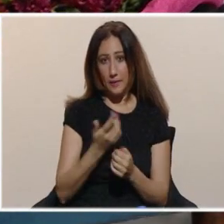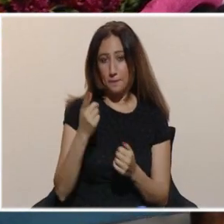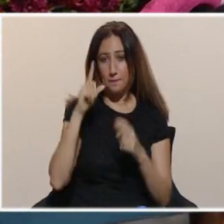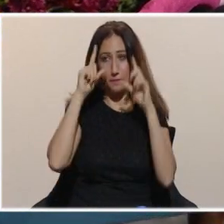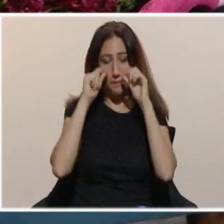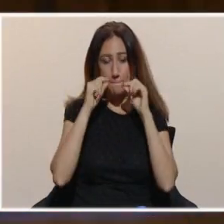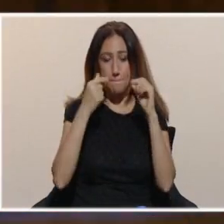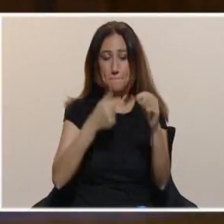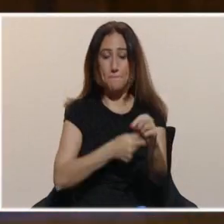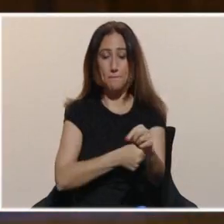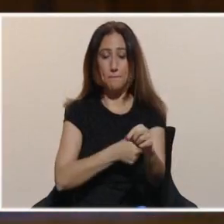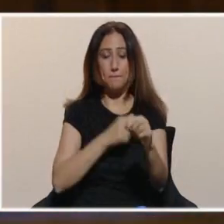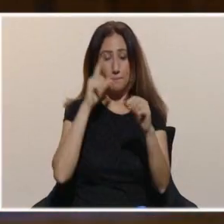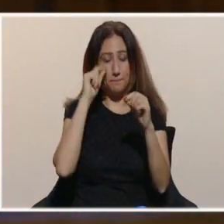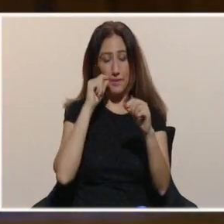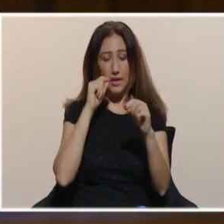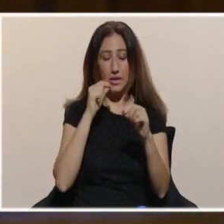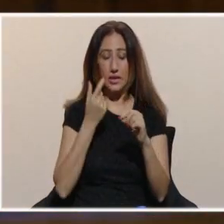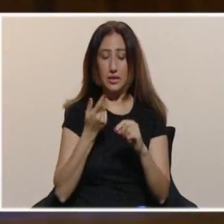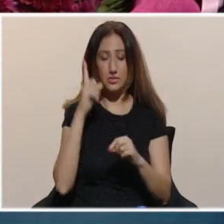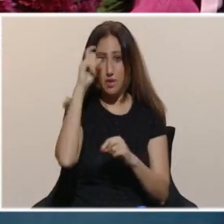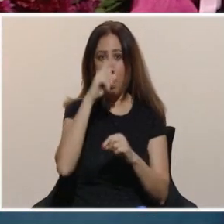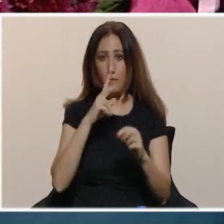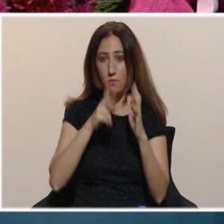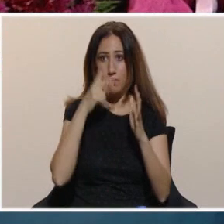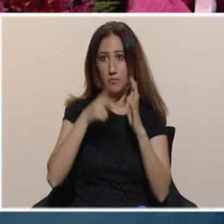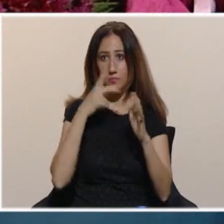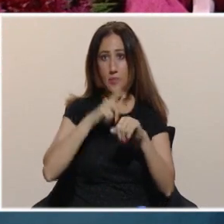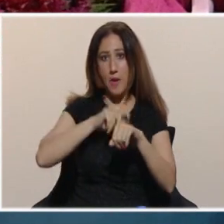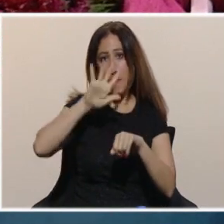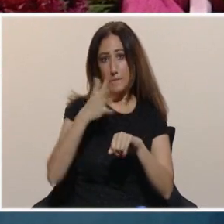لا. العملية التانية استغرقت قد ايه تقريبا؟